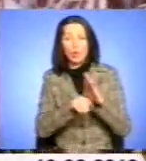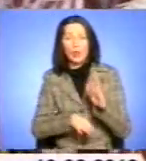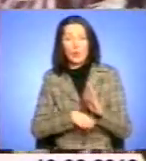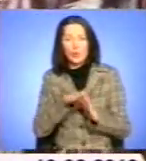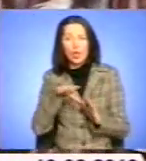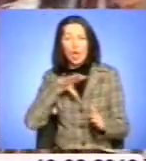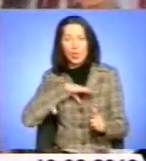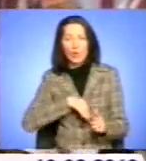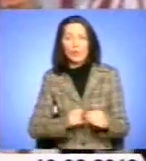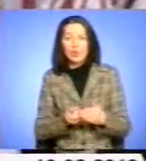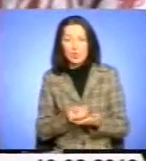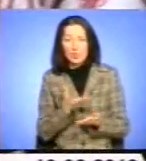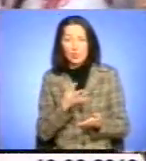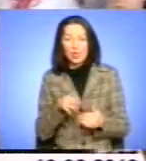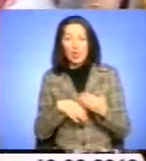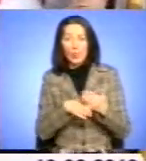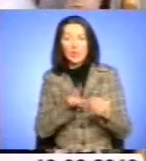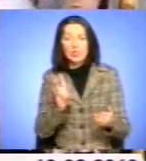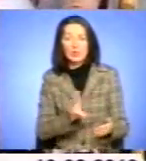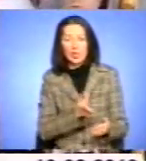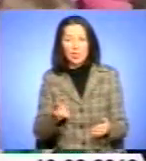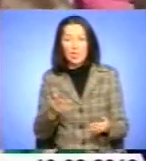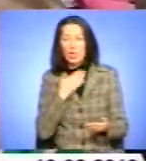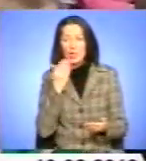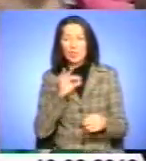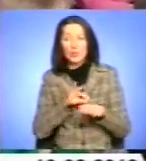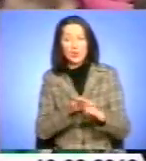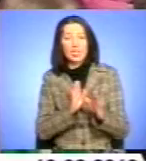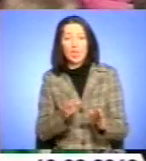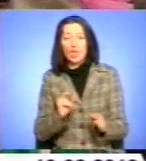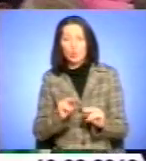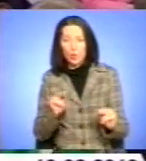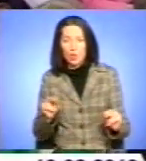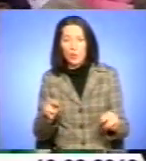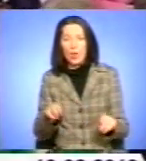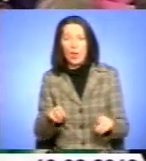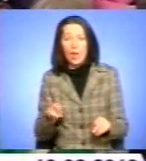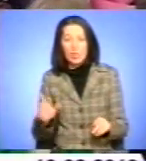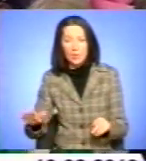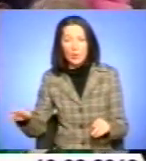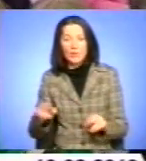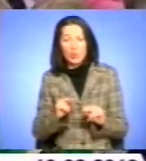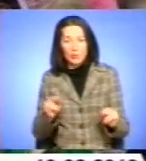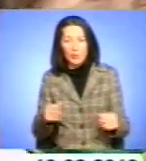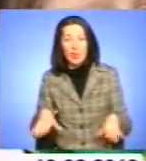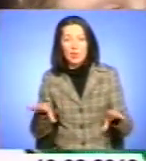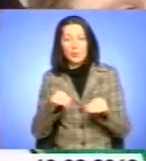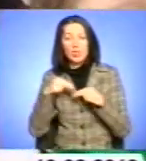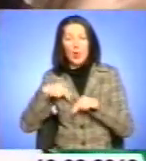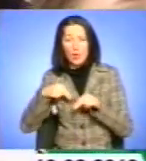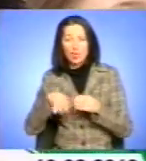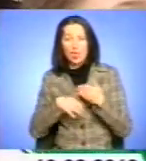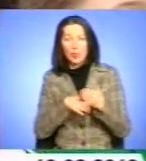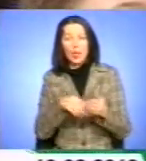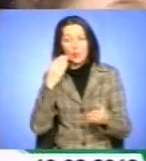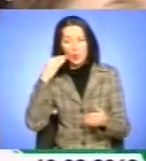священники. Лекції тут проводять не лише з учнями, а й з вчителями. Спільна наполеглива праця допомогла вдосконалитися, змінити підхід до